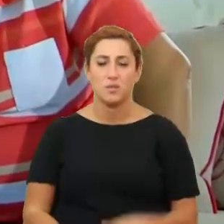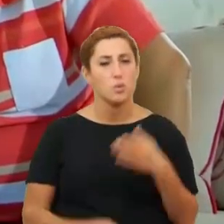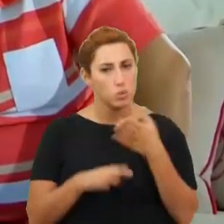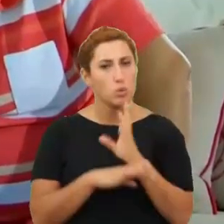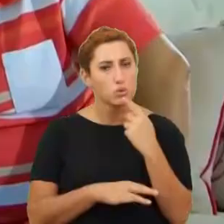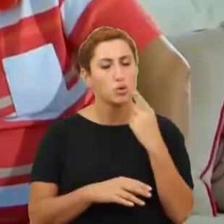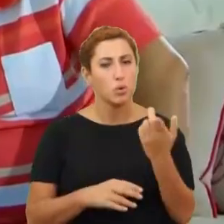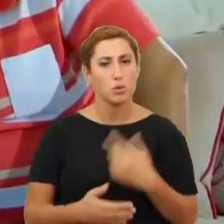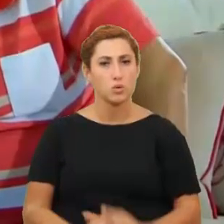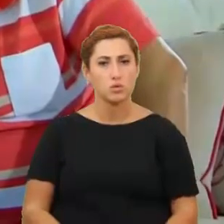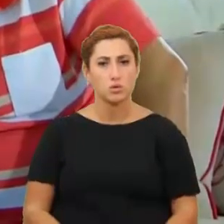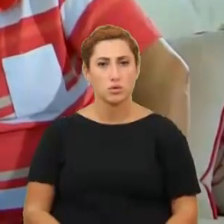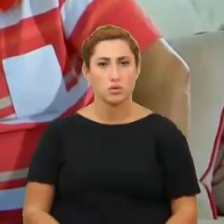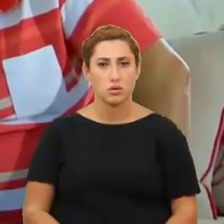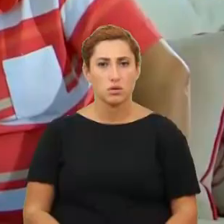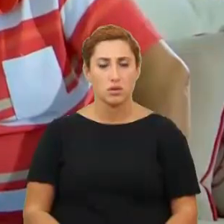Doğru söylüyorsun ya.